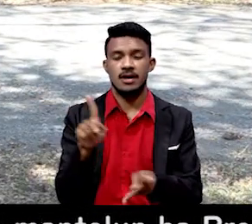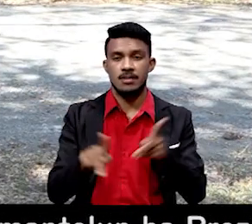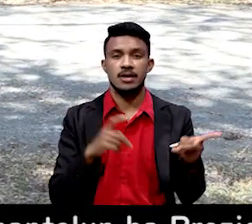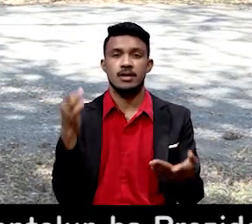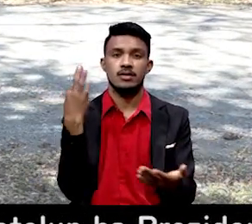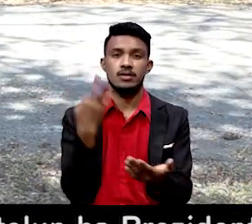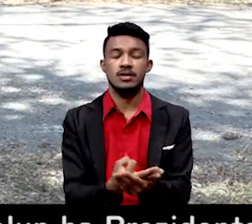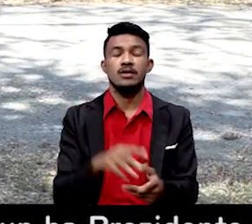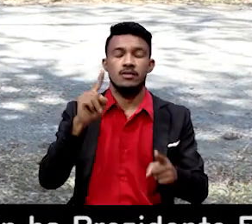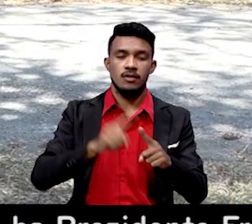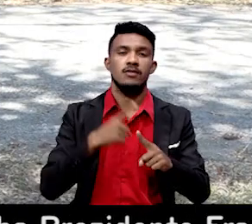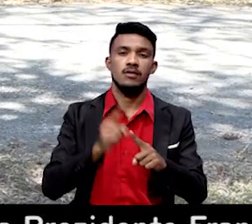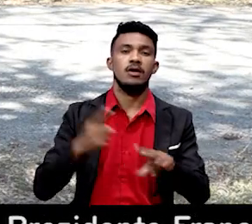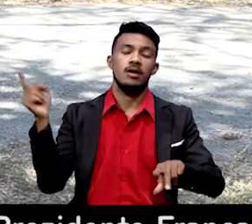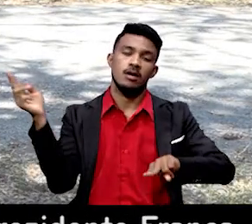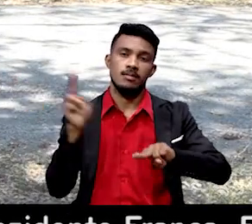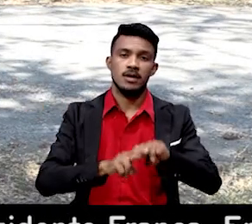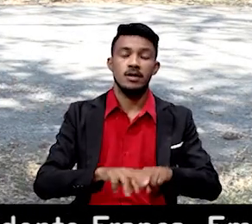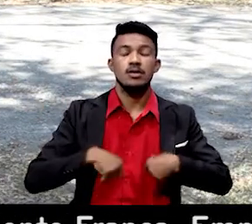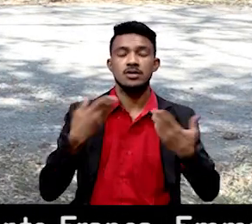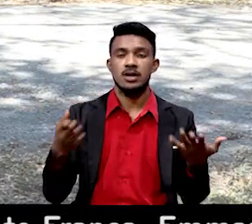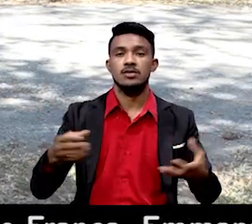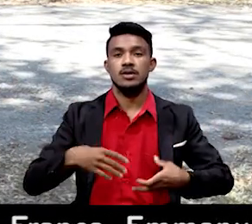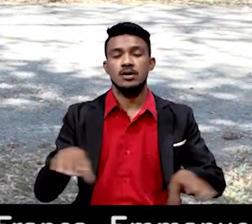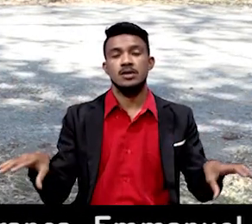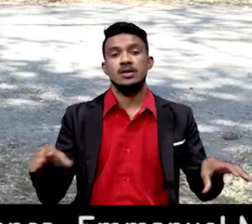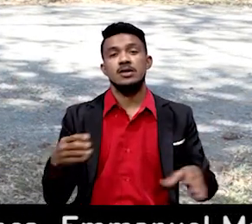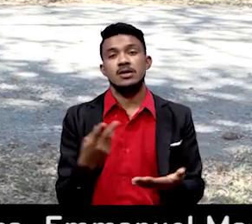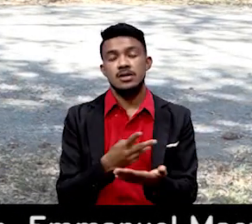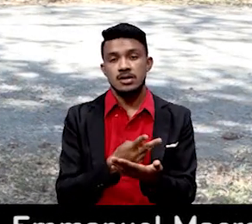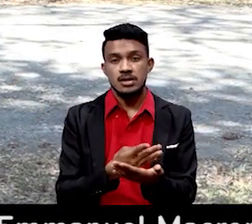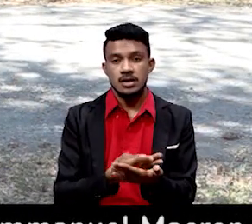le ante ita hansa metat sel agora servis laiha.